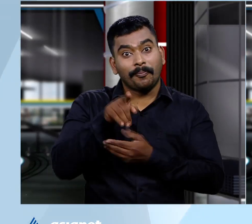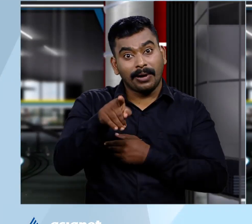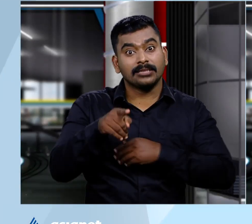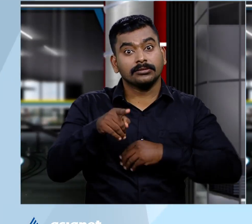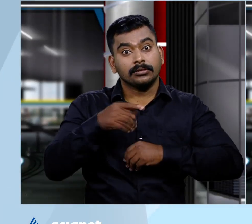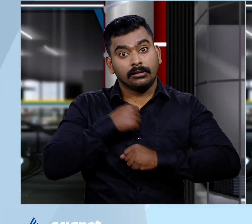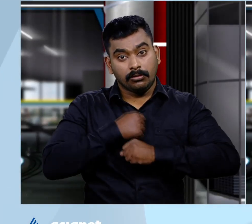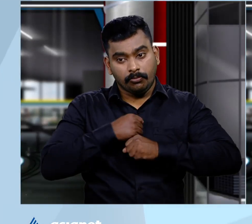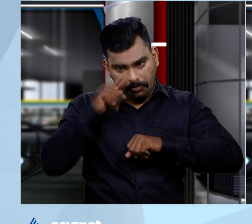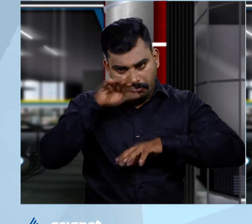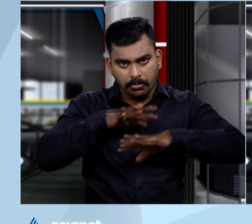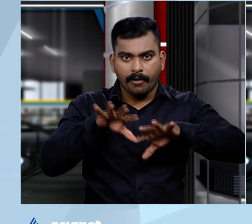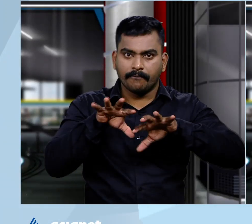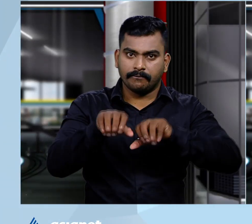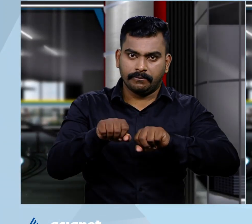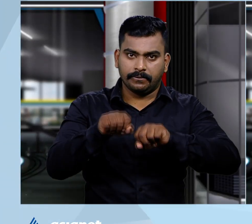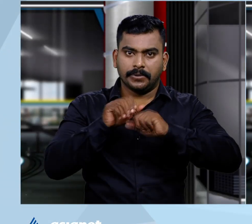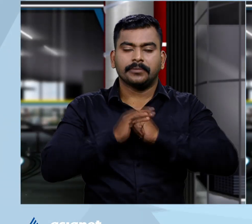വനം വകുപ്പ്.